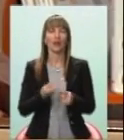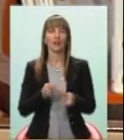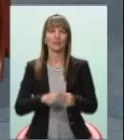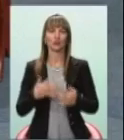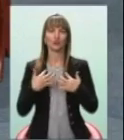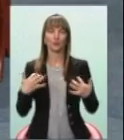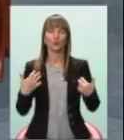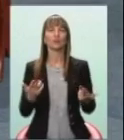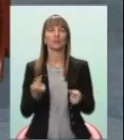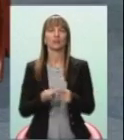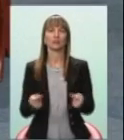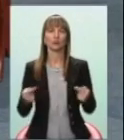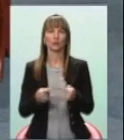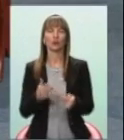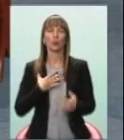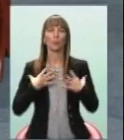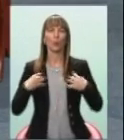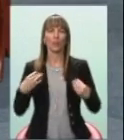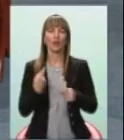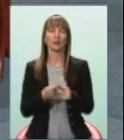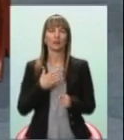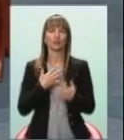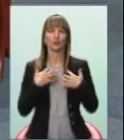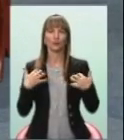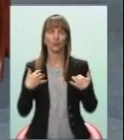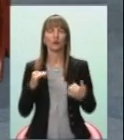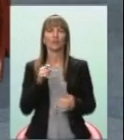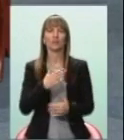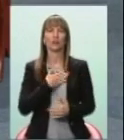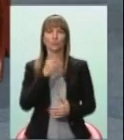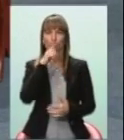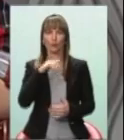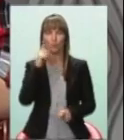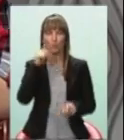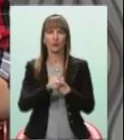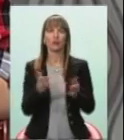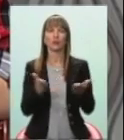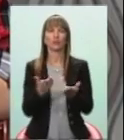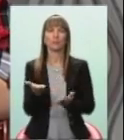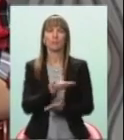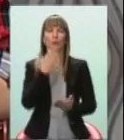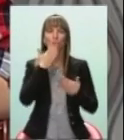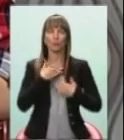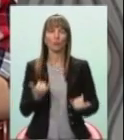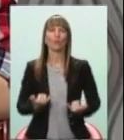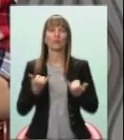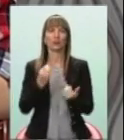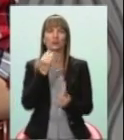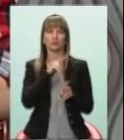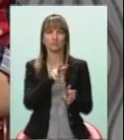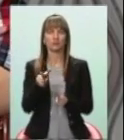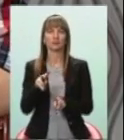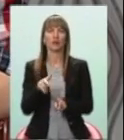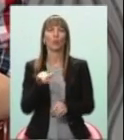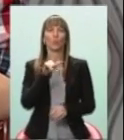Животні. Так, цілком вірно. Це наші пухнастики, це наші тваринки, і вони ж наші молодші маленькі братики, котрі ми їх любимо, поважаємо та доглядаємо. До